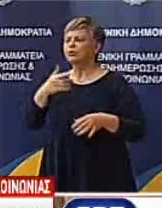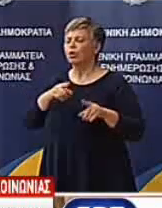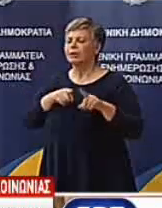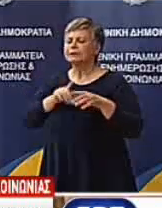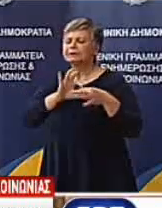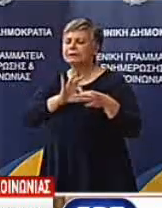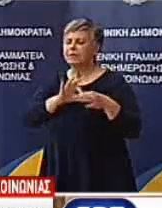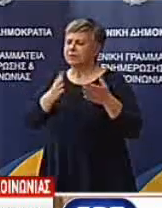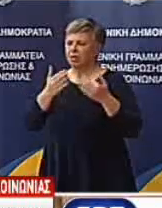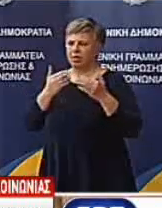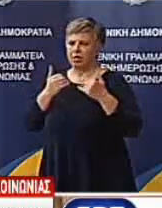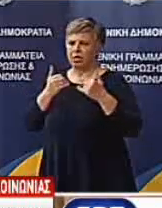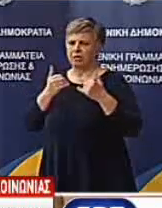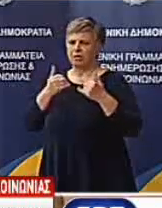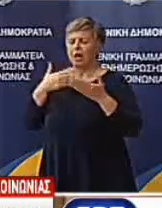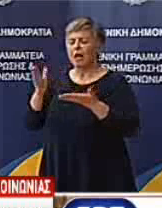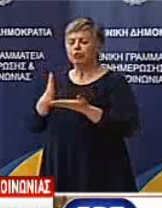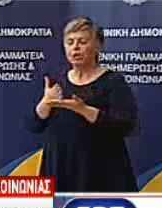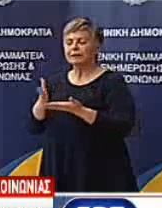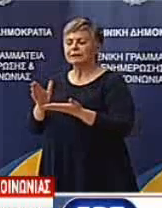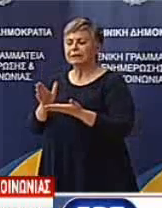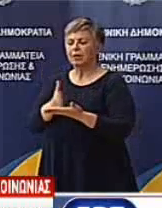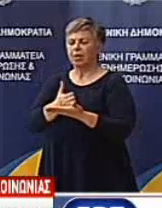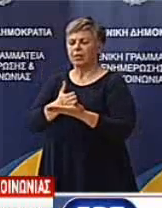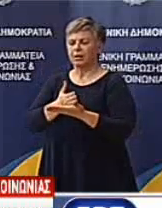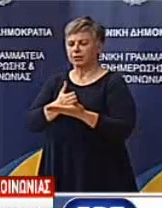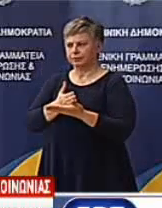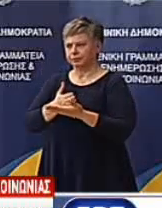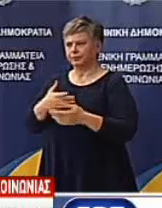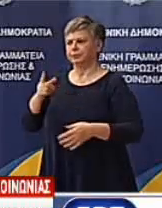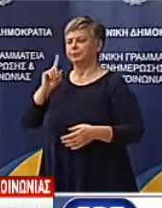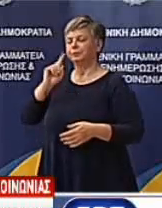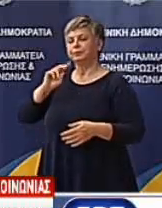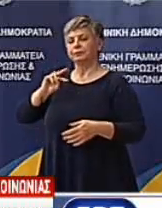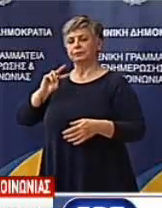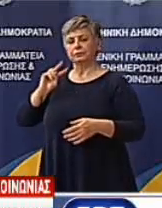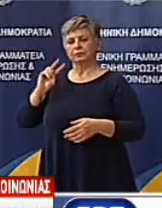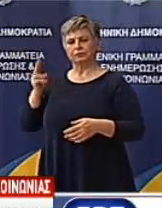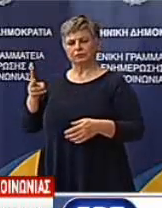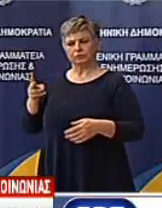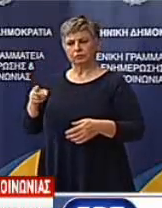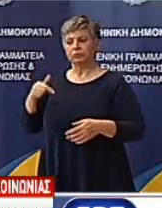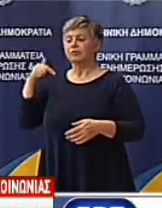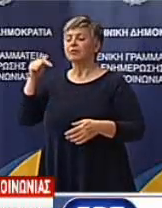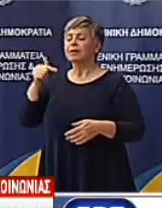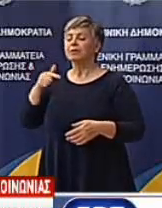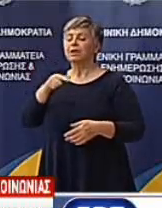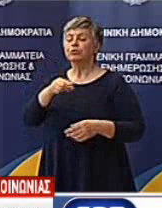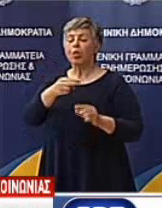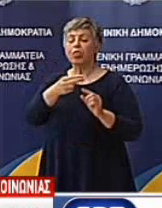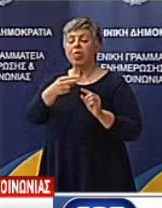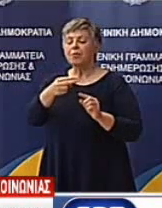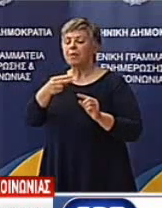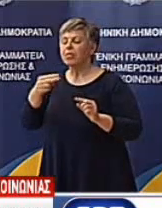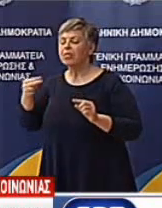ανθρώπινες ζωές. Άλλο το ένα όμως και άλλο το άλλο. Αυτό όπως είπατε, ότι πραγματικά τα δύο θέματα δεν τα συμψηφίζουμε.